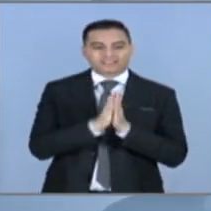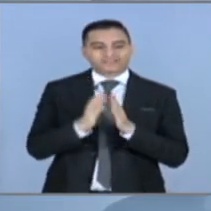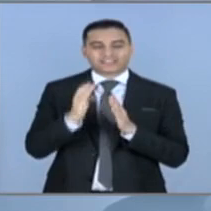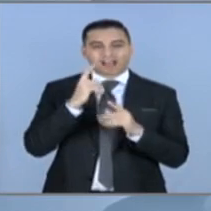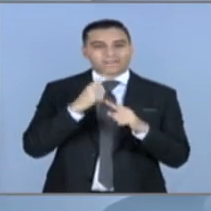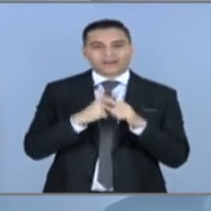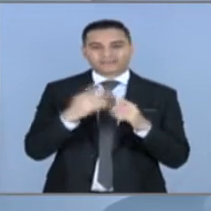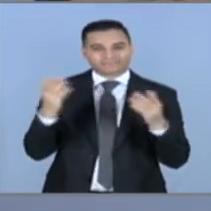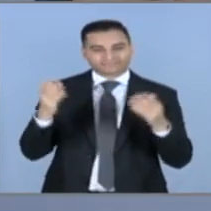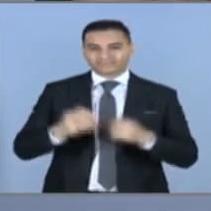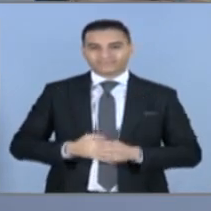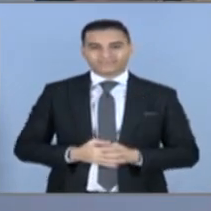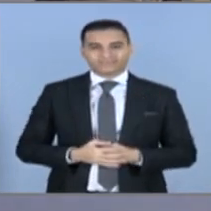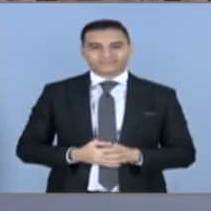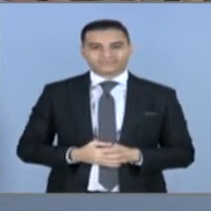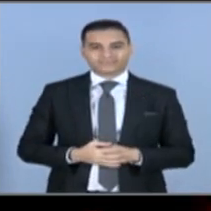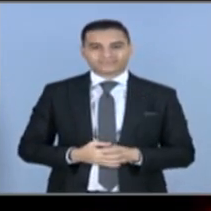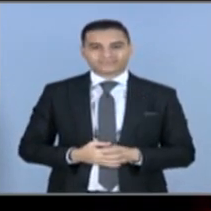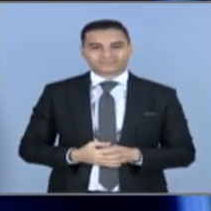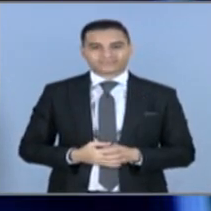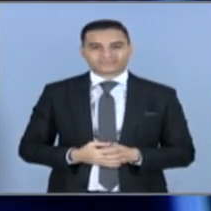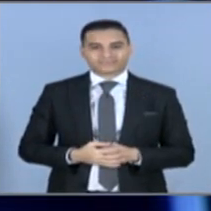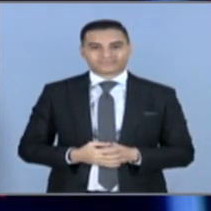الشديد. عملي. إجابة خاطئة.